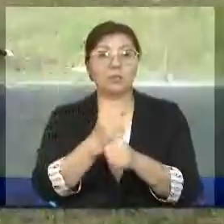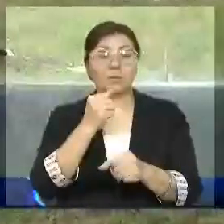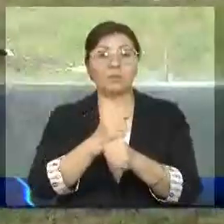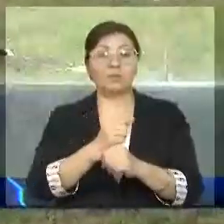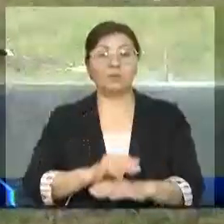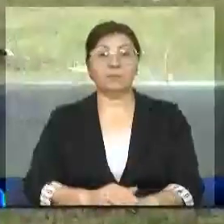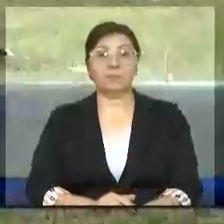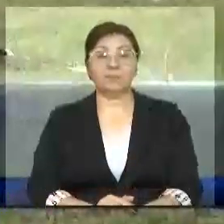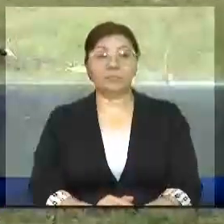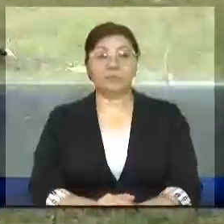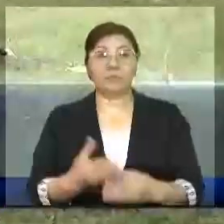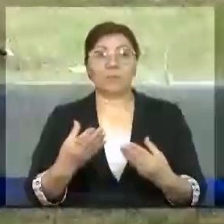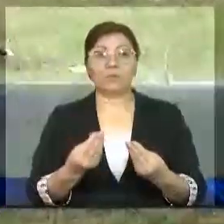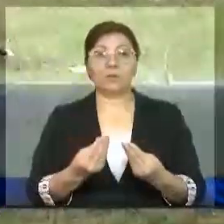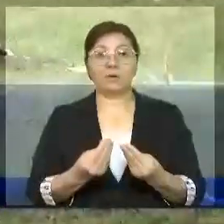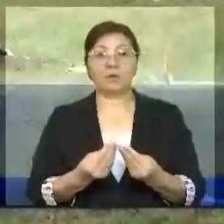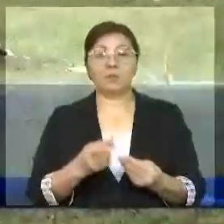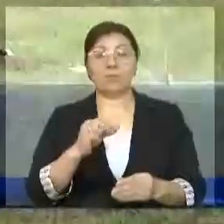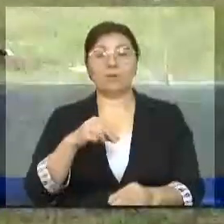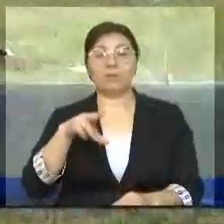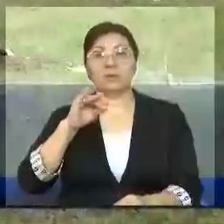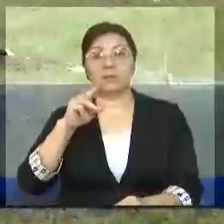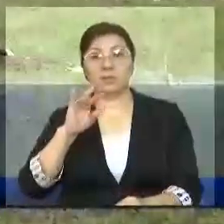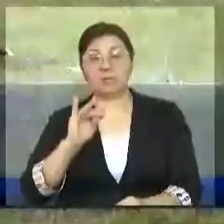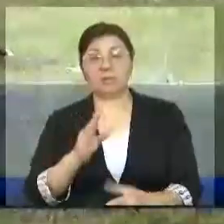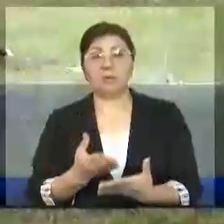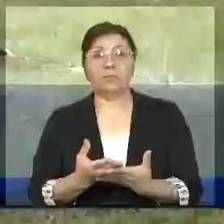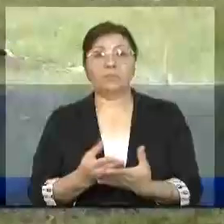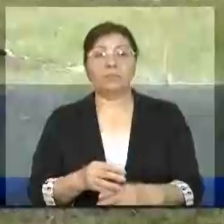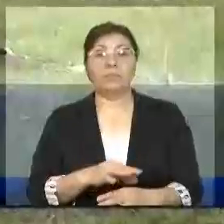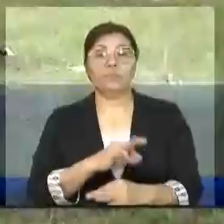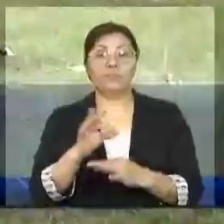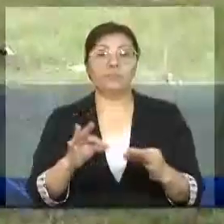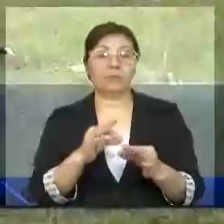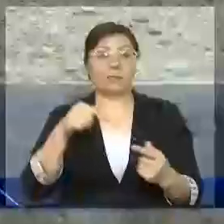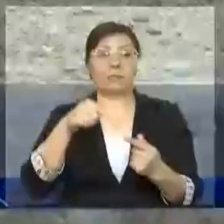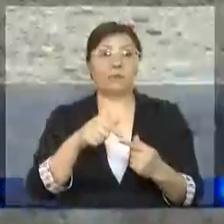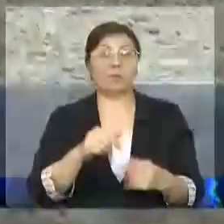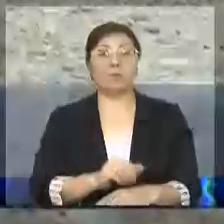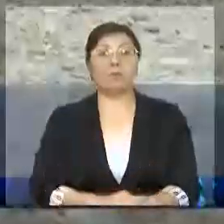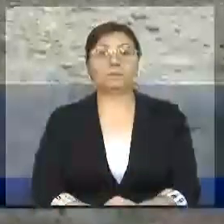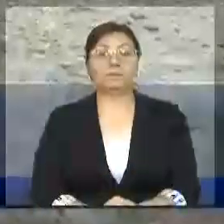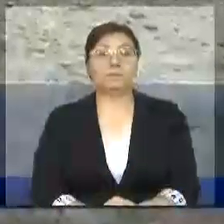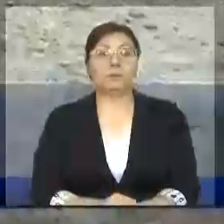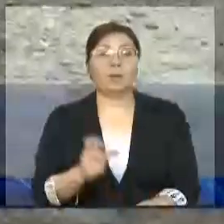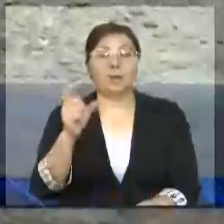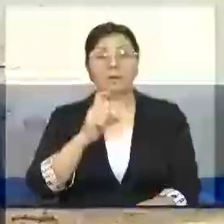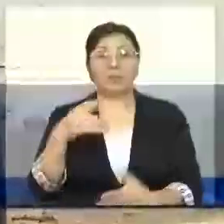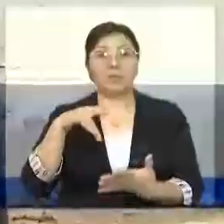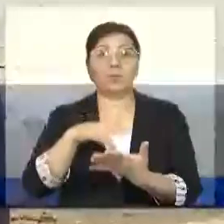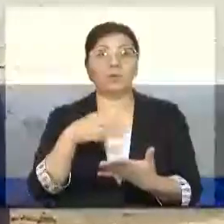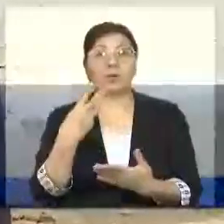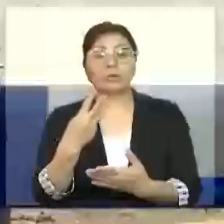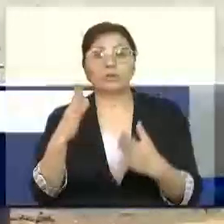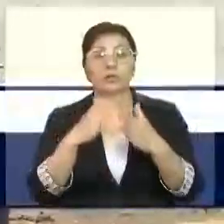бойынша, яғни беседки, орны по проекту предусмотрены и асфальтированы. Хромтау бойынша үш